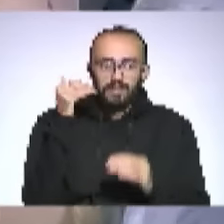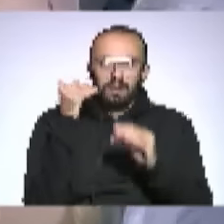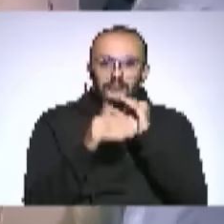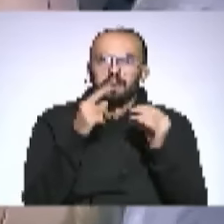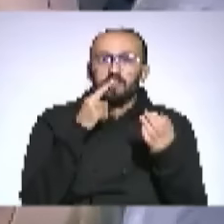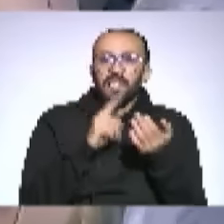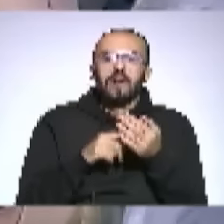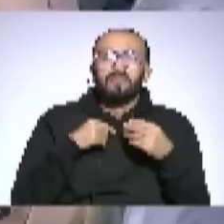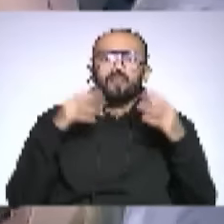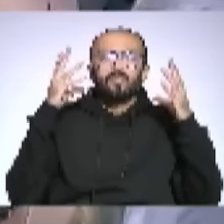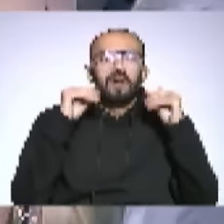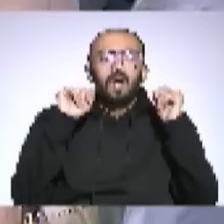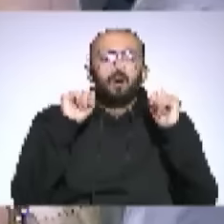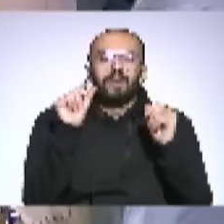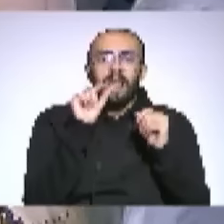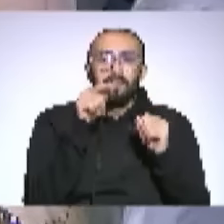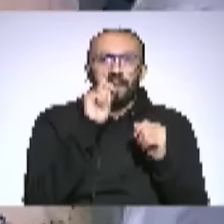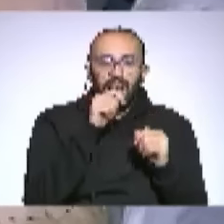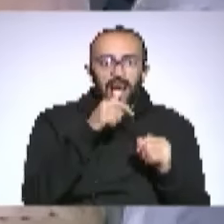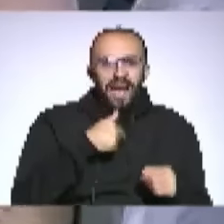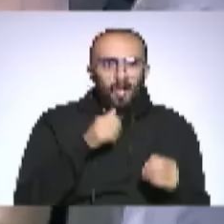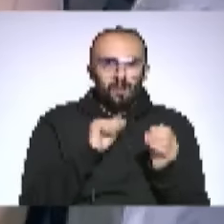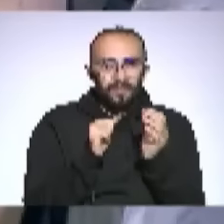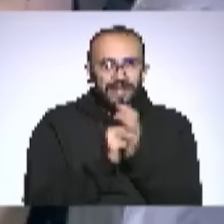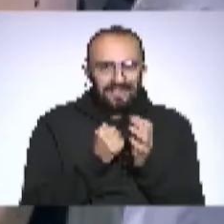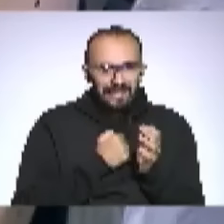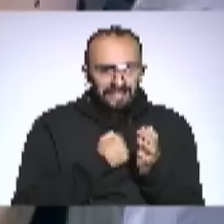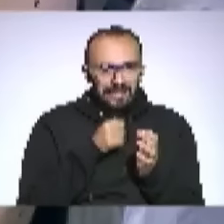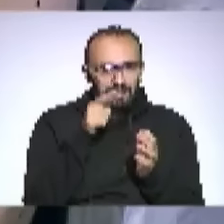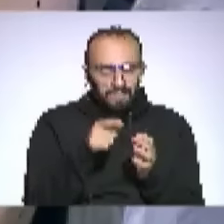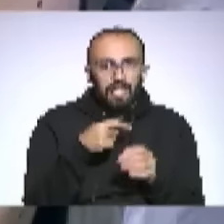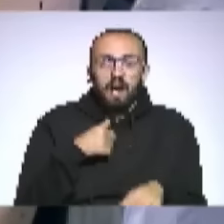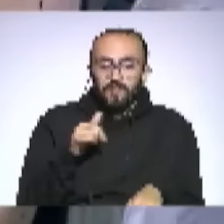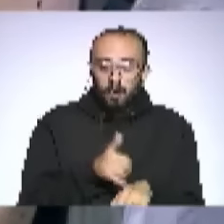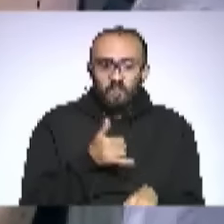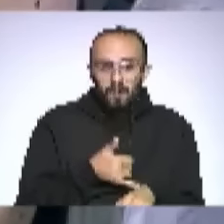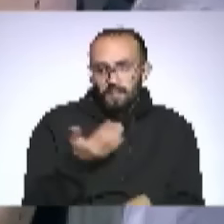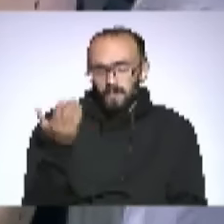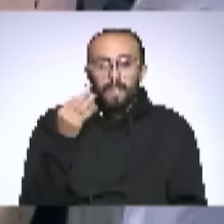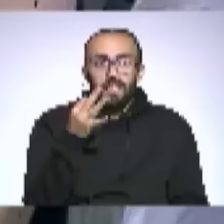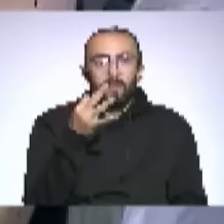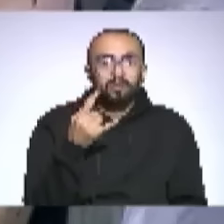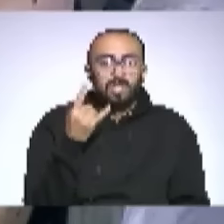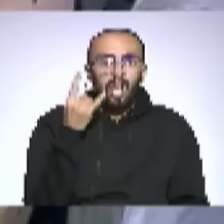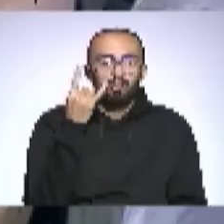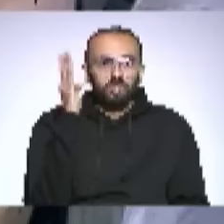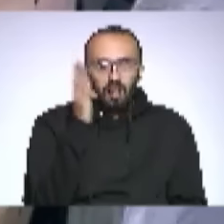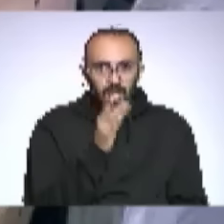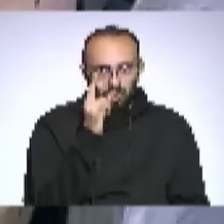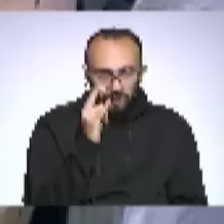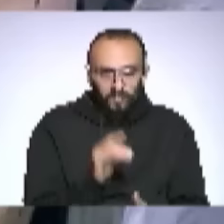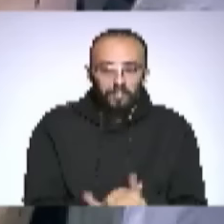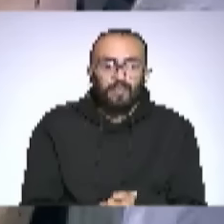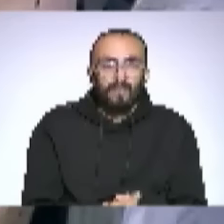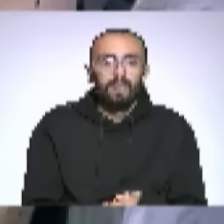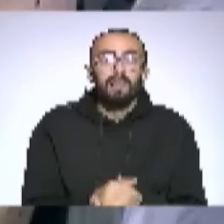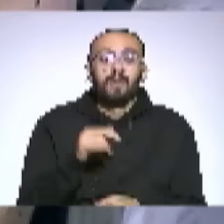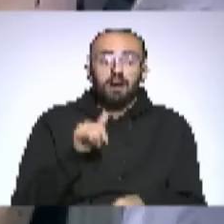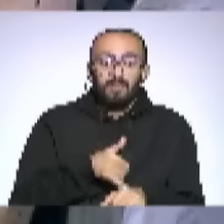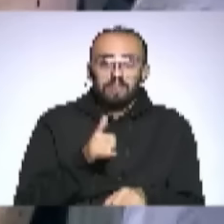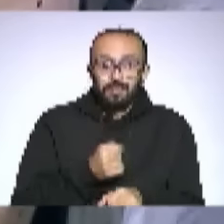مبسوطه جدا ببرنامج انا وبيتي وبستفيد جدا منه انا مخطوبه يوم 23/10 خطيبي شغال في